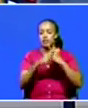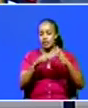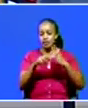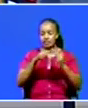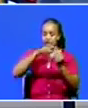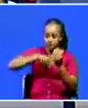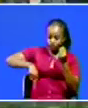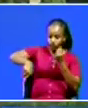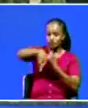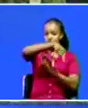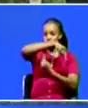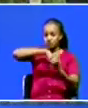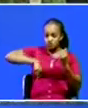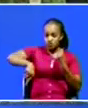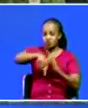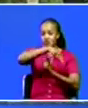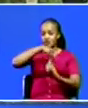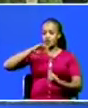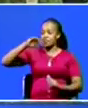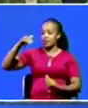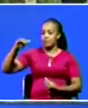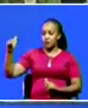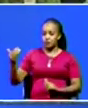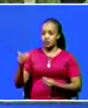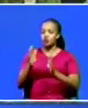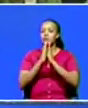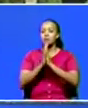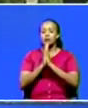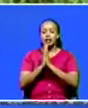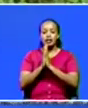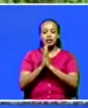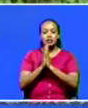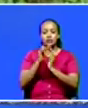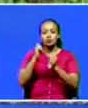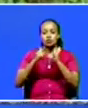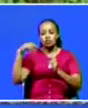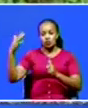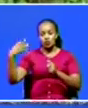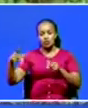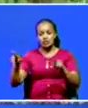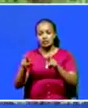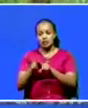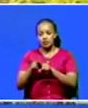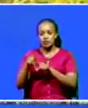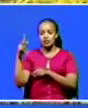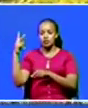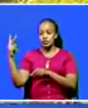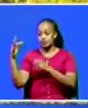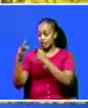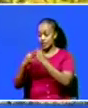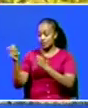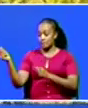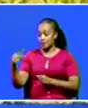huo mara kadhaa wakifanya maombi kama ilivyo kawaida yao kila tarehe 27 mwezi wa Disemba. Maombi hayo huwa